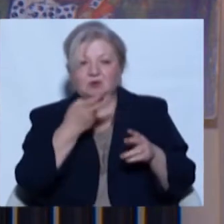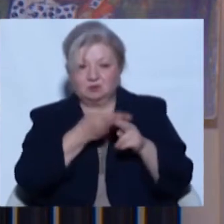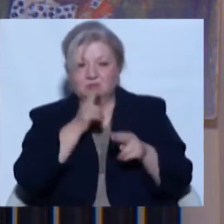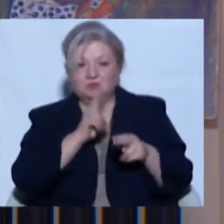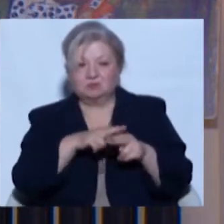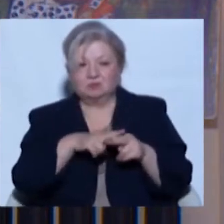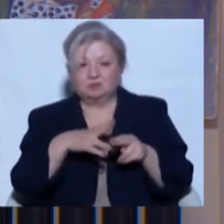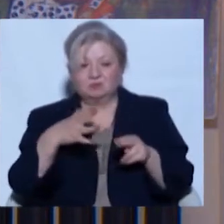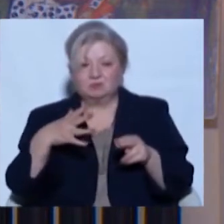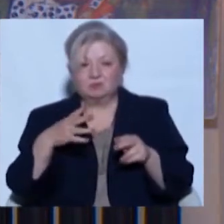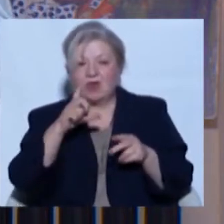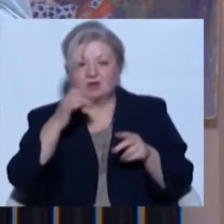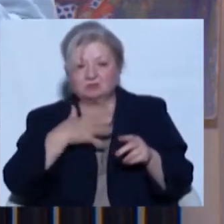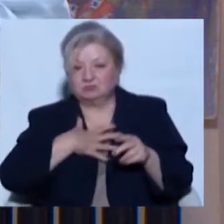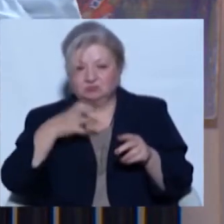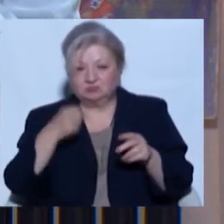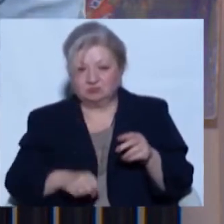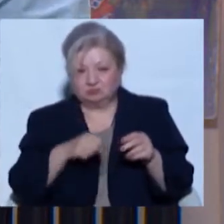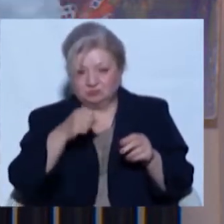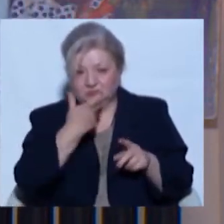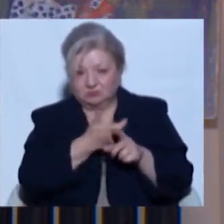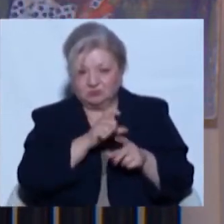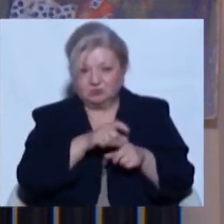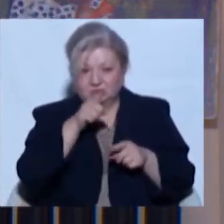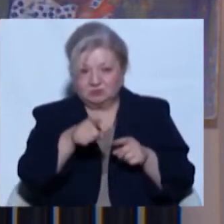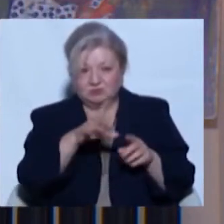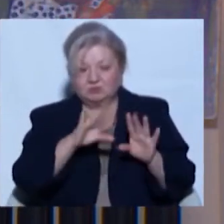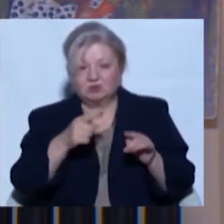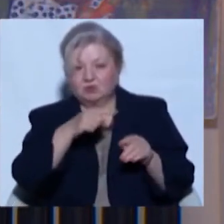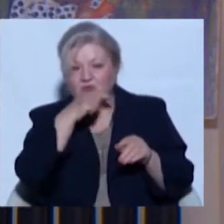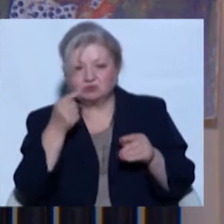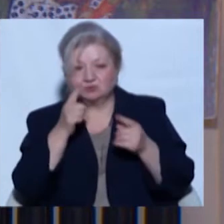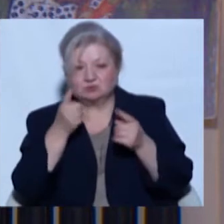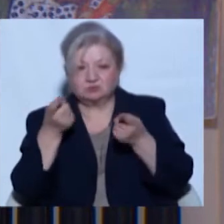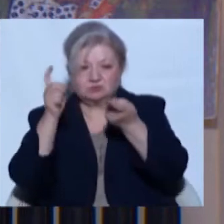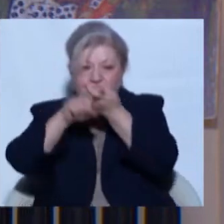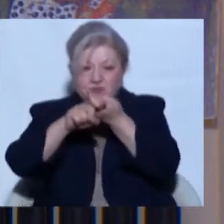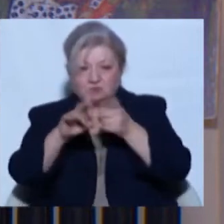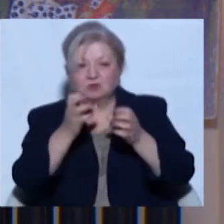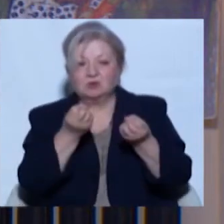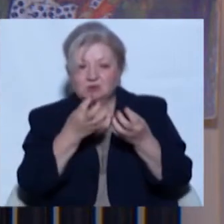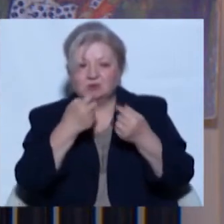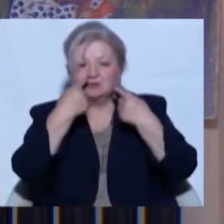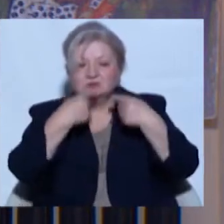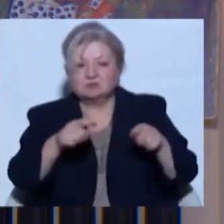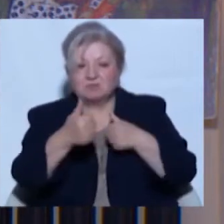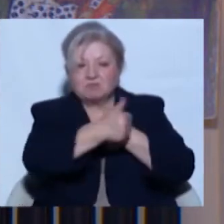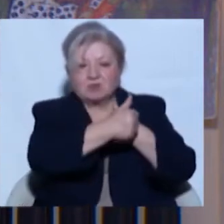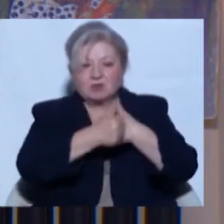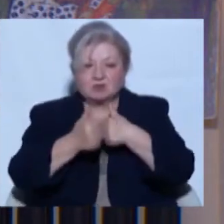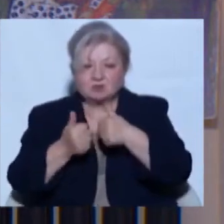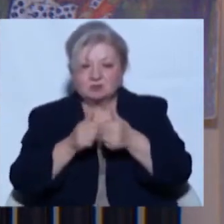qopilebebi gamoiciya da tsdilobda, ro ara kholod rusetan daekavebina kontaktebi, aramet sva mis